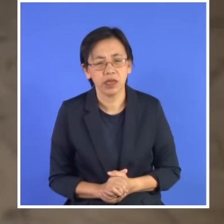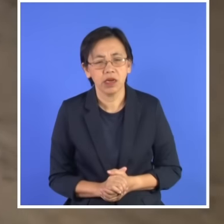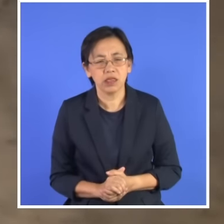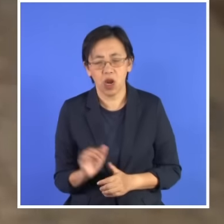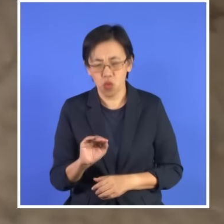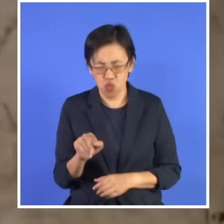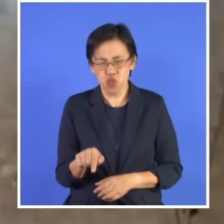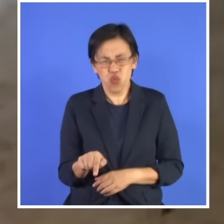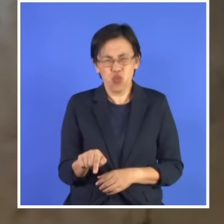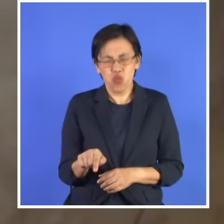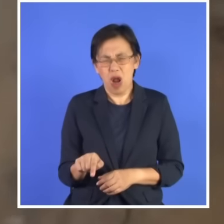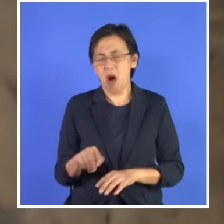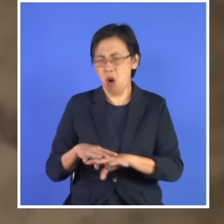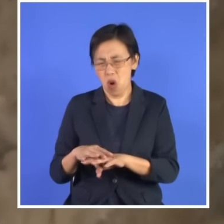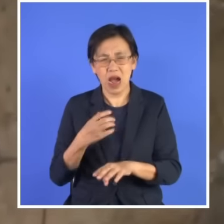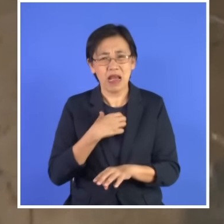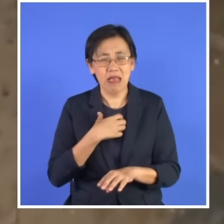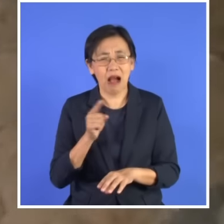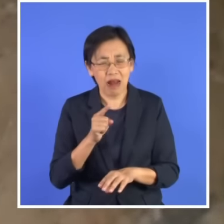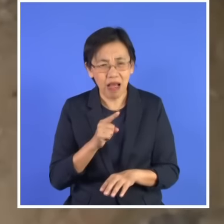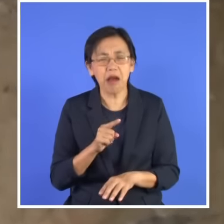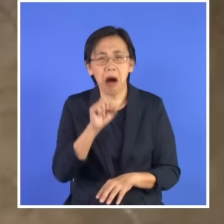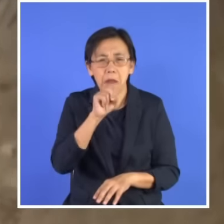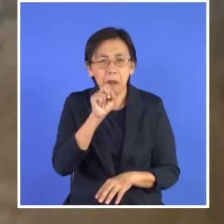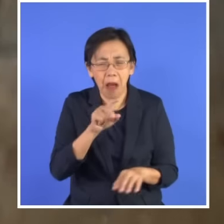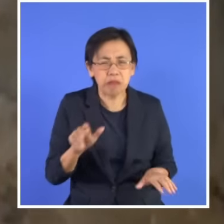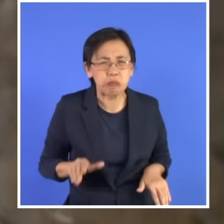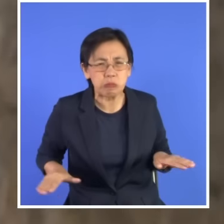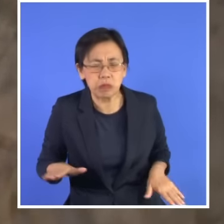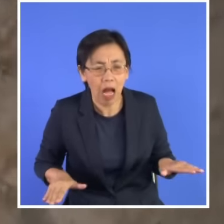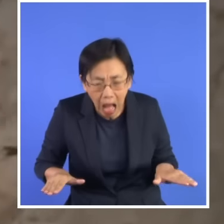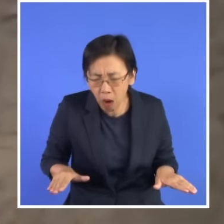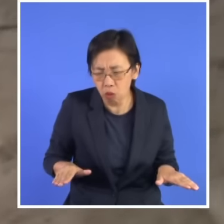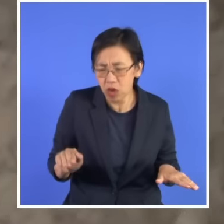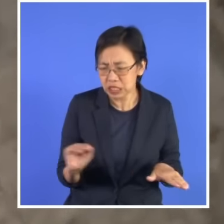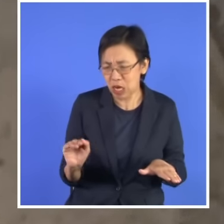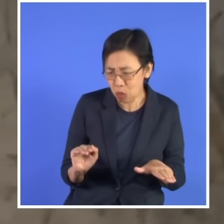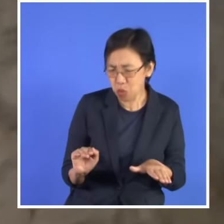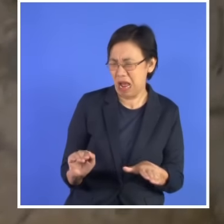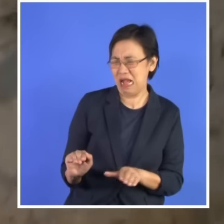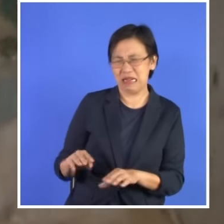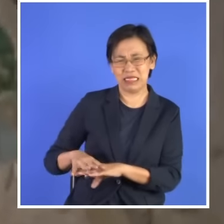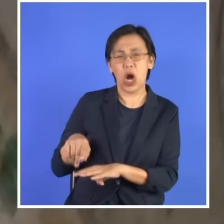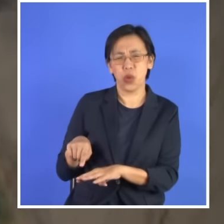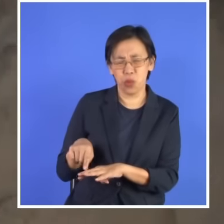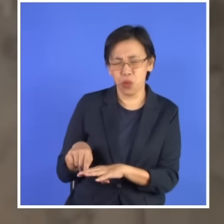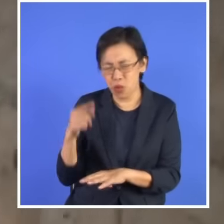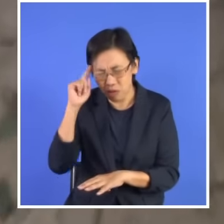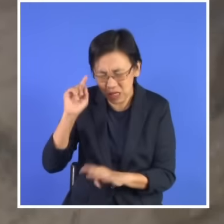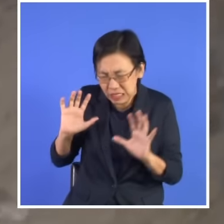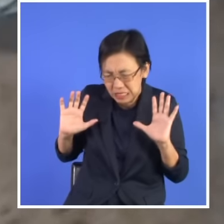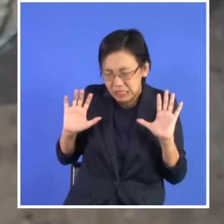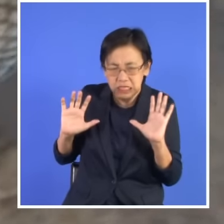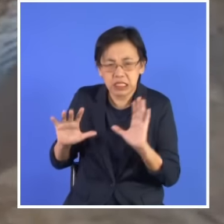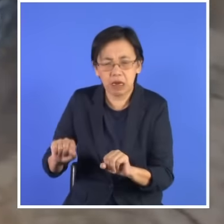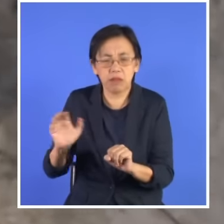ติดจะดักแลนจะดักตะกวดปรากฏว่าติดงูจงอางมาแทนครับเนี่ยฮะพอติดงูทีนี้ก็ไม่กล้าจับฮะ